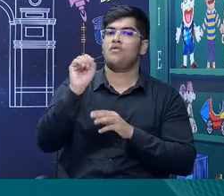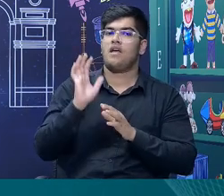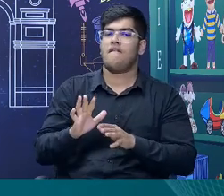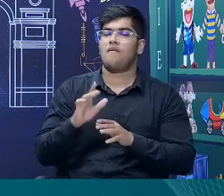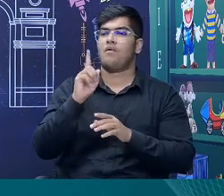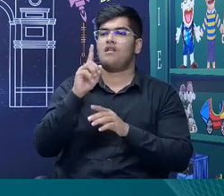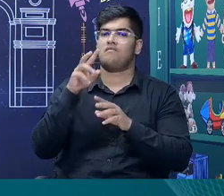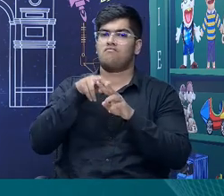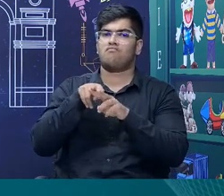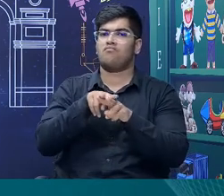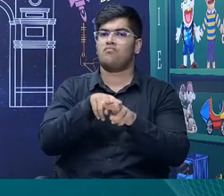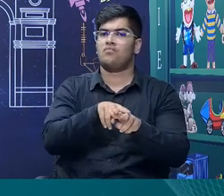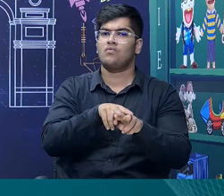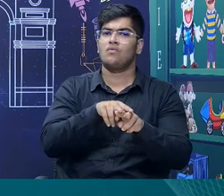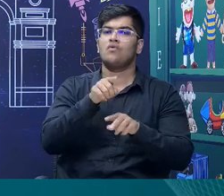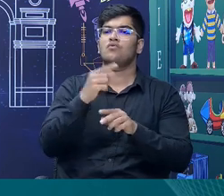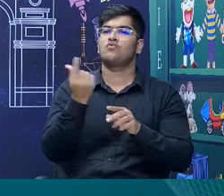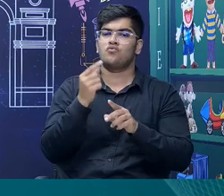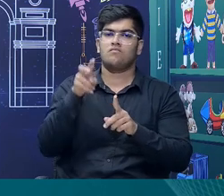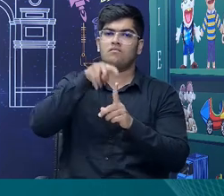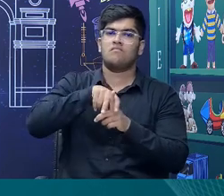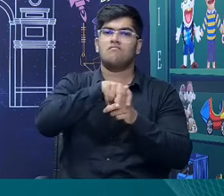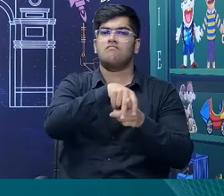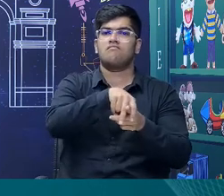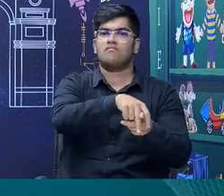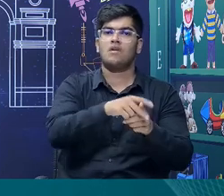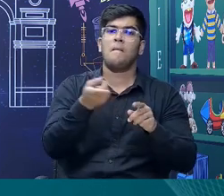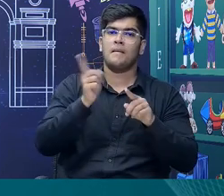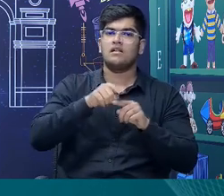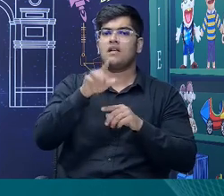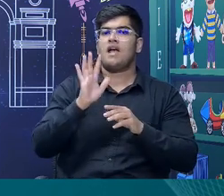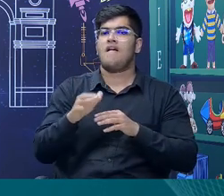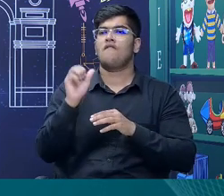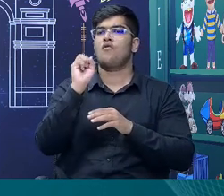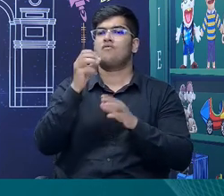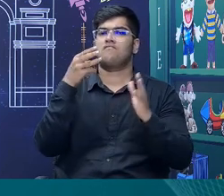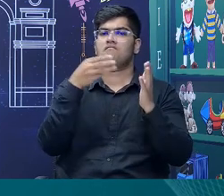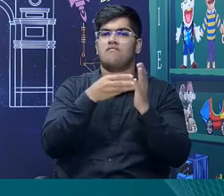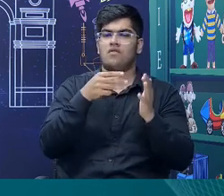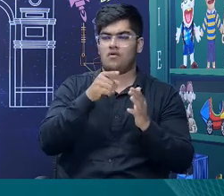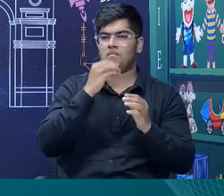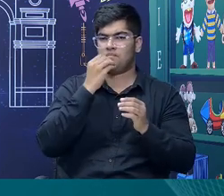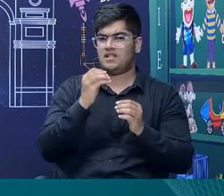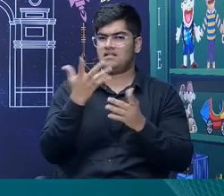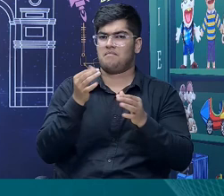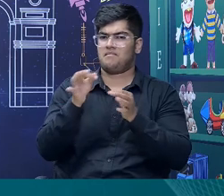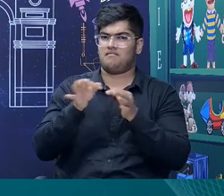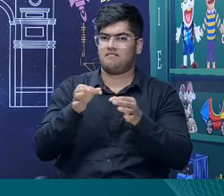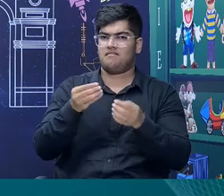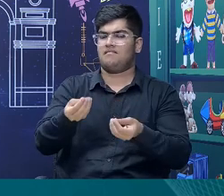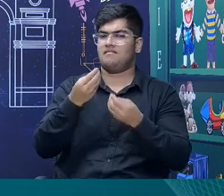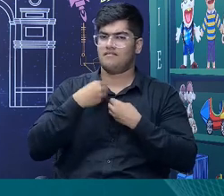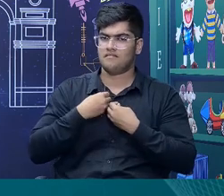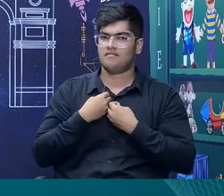और देख सकते हैं उनका एक अस्त्र भी है क्या आप इनके बड़े में हमें कुछ बताएंगे और